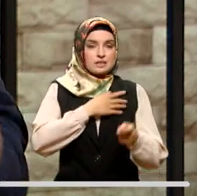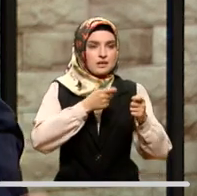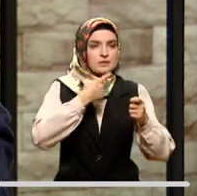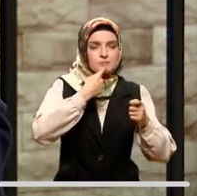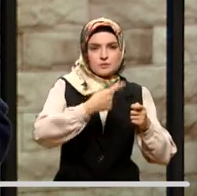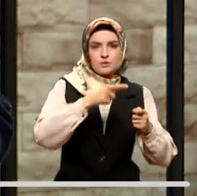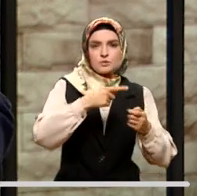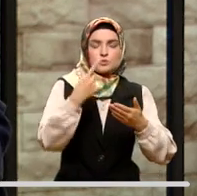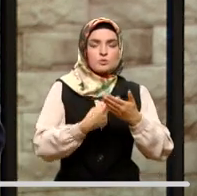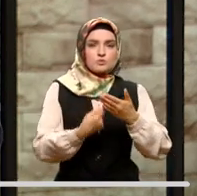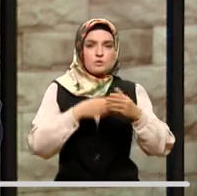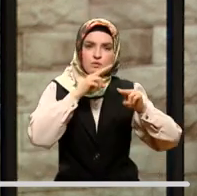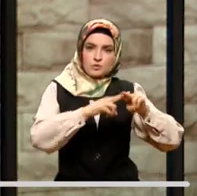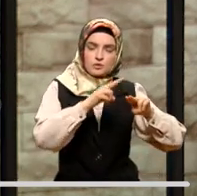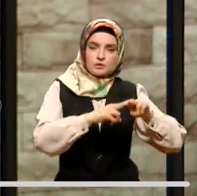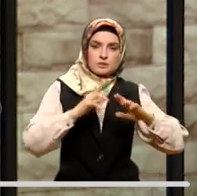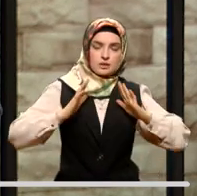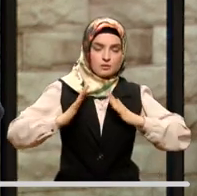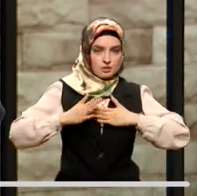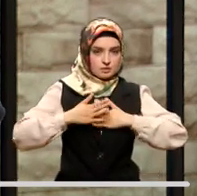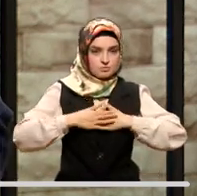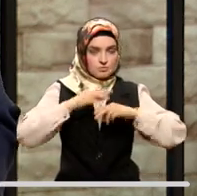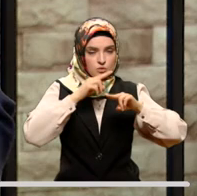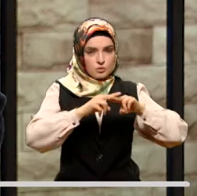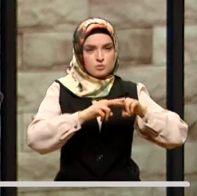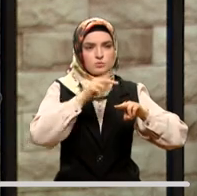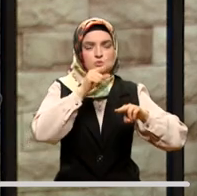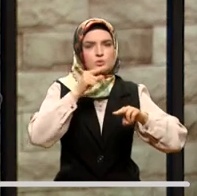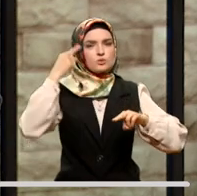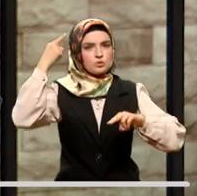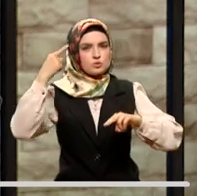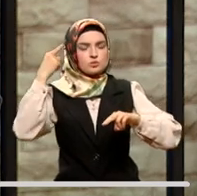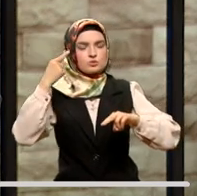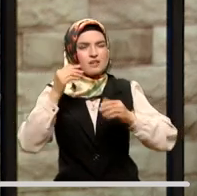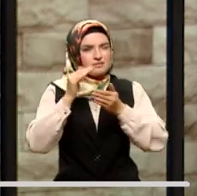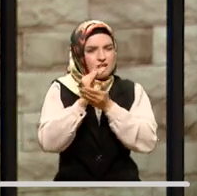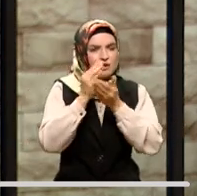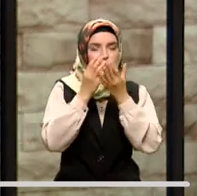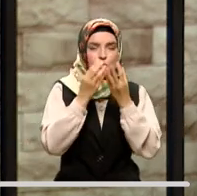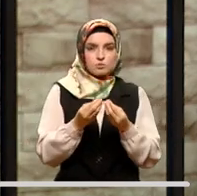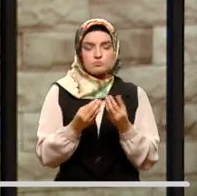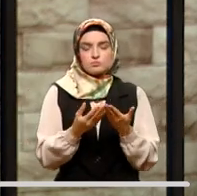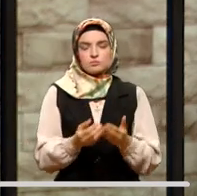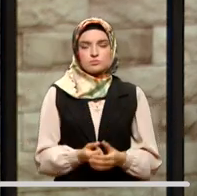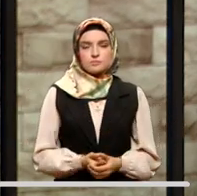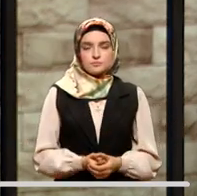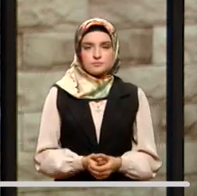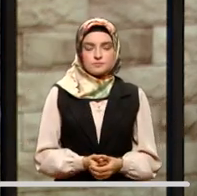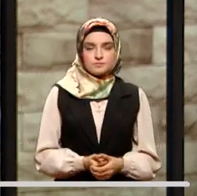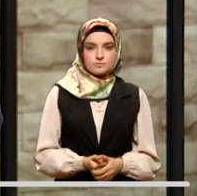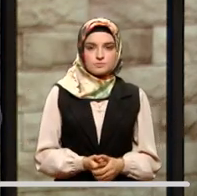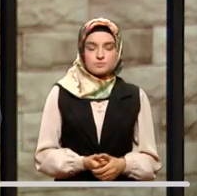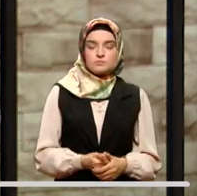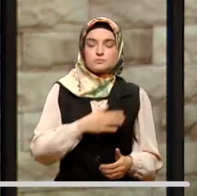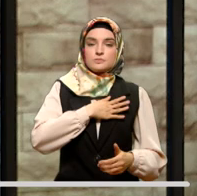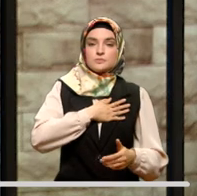bir Kur'an öğretmeyi, namaz kılmayı öğretmeyi algılarsak onu dar bir çerçevenin içine sokmuş oluruz. Evet. Çünkü